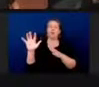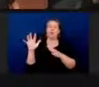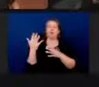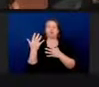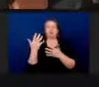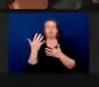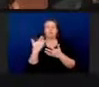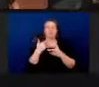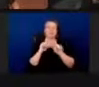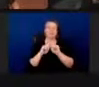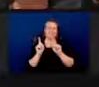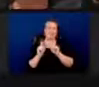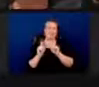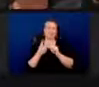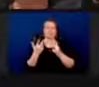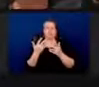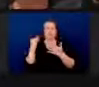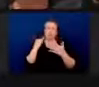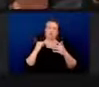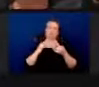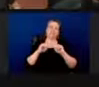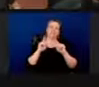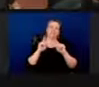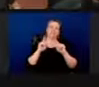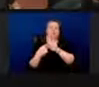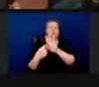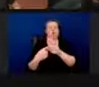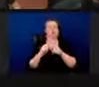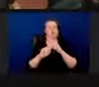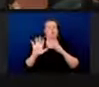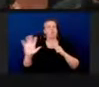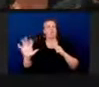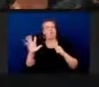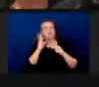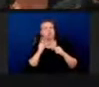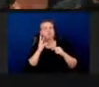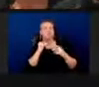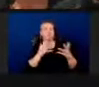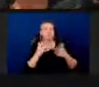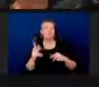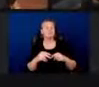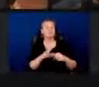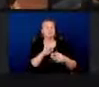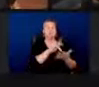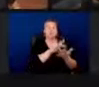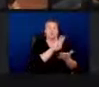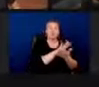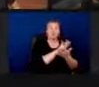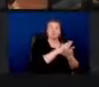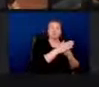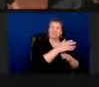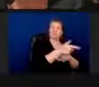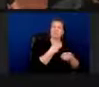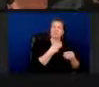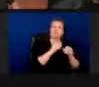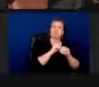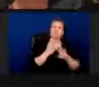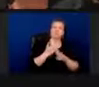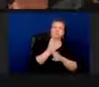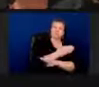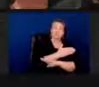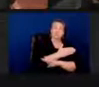وهذا مهم للغاية بالنسبة للطلبة. وطبعا هنالك